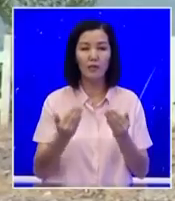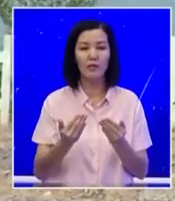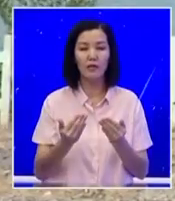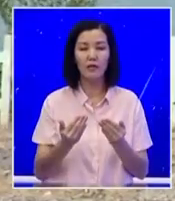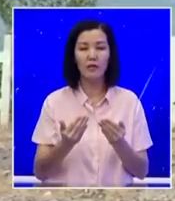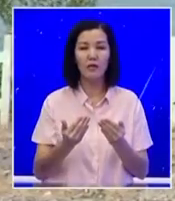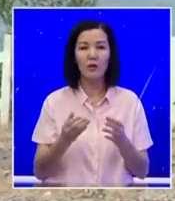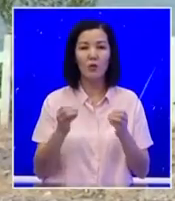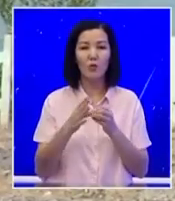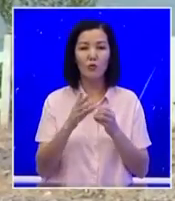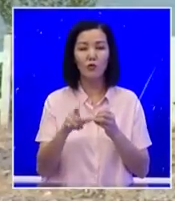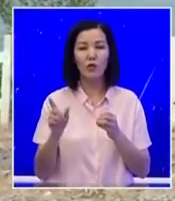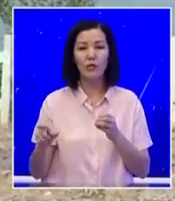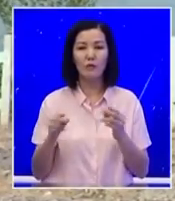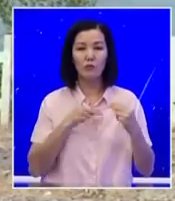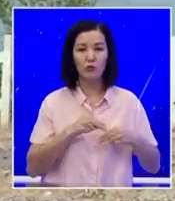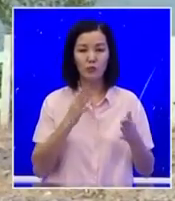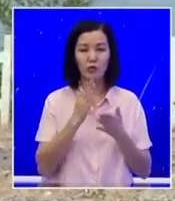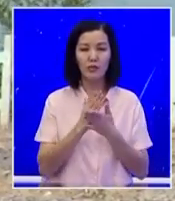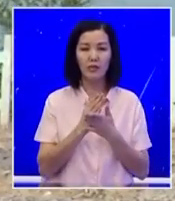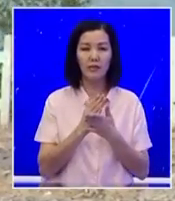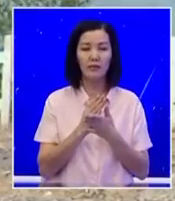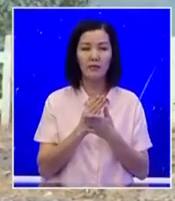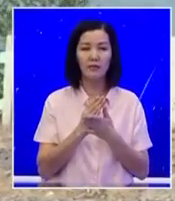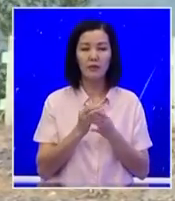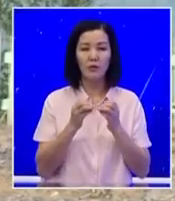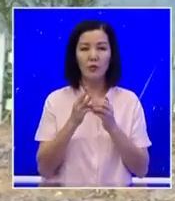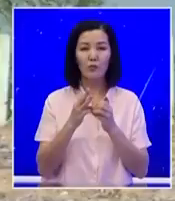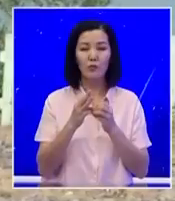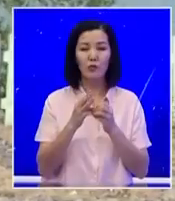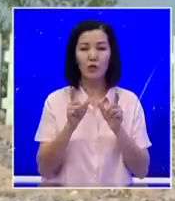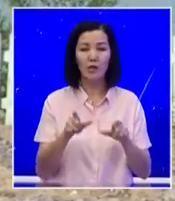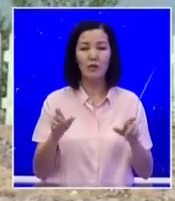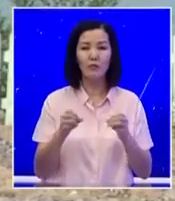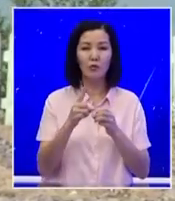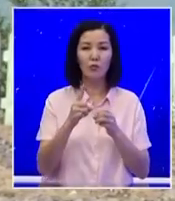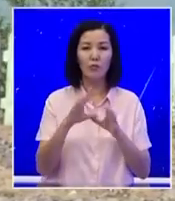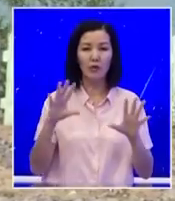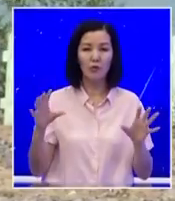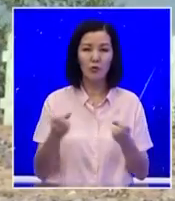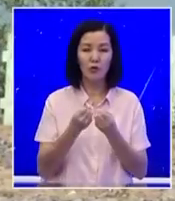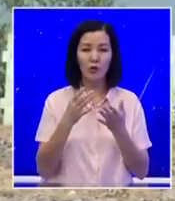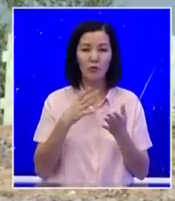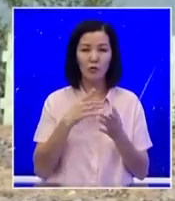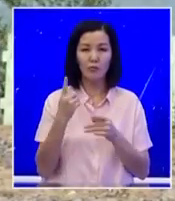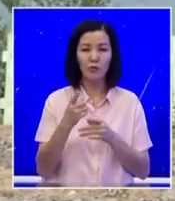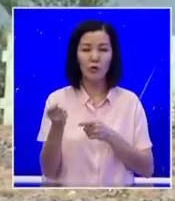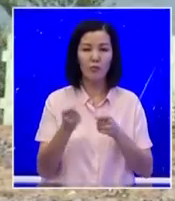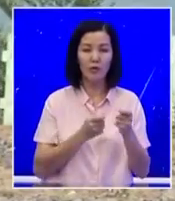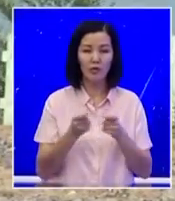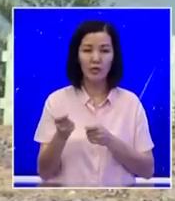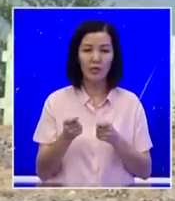бойынша 13 адам жұмыс жасайды. 13 адамның 11 адамы құтқарушы, біреуі басшысы,